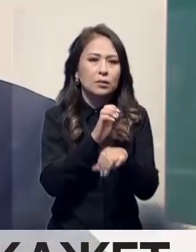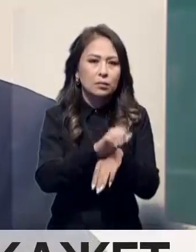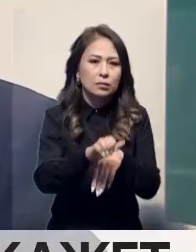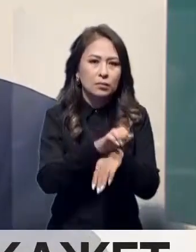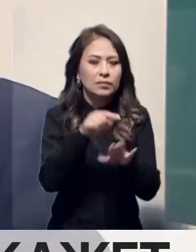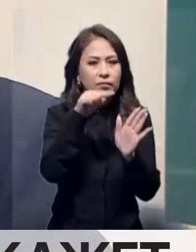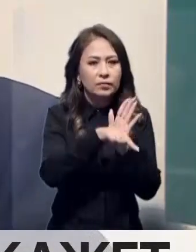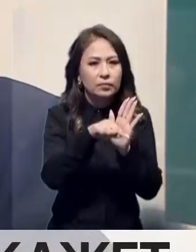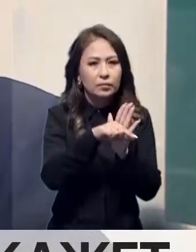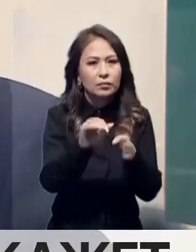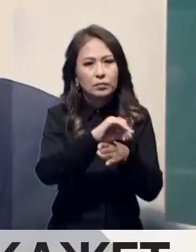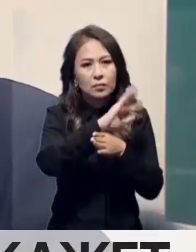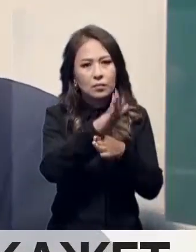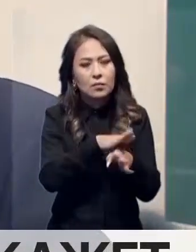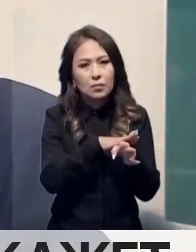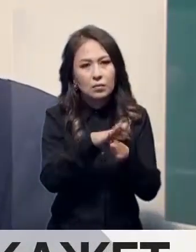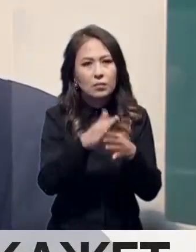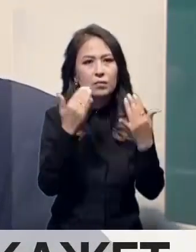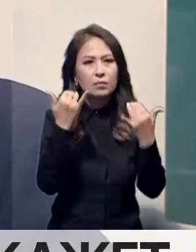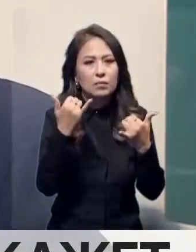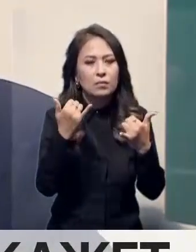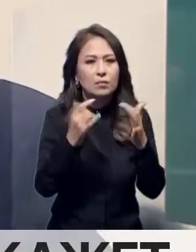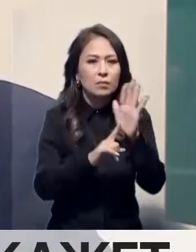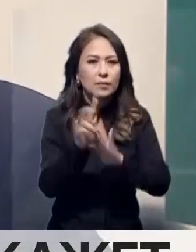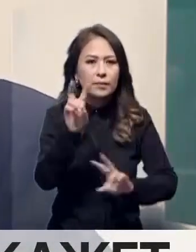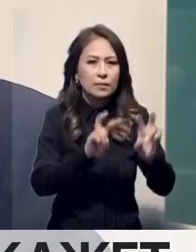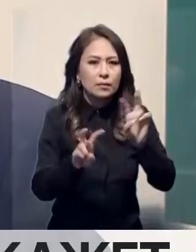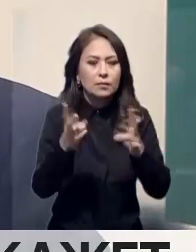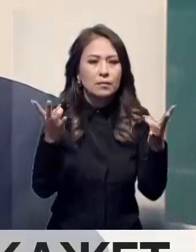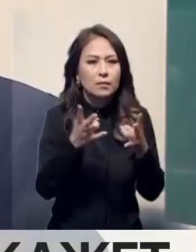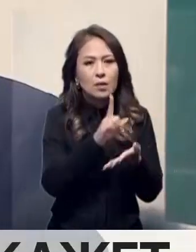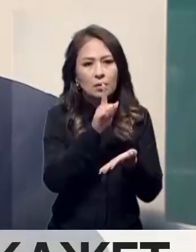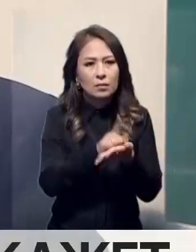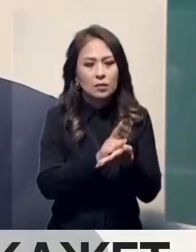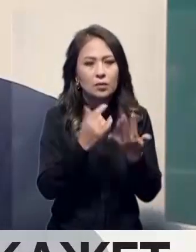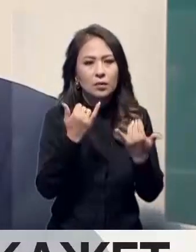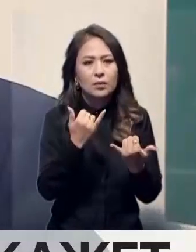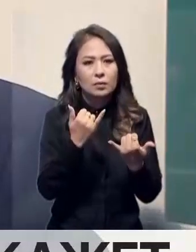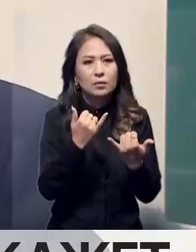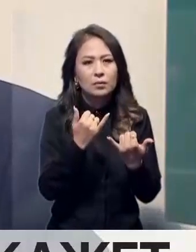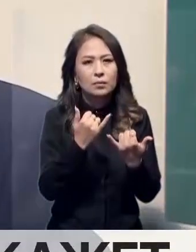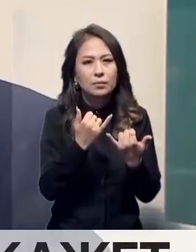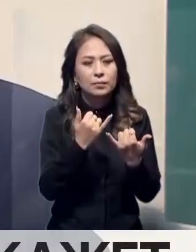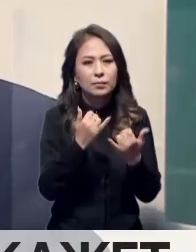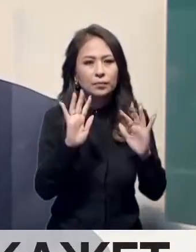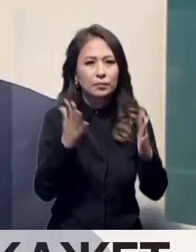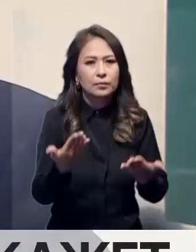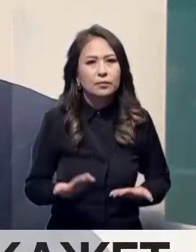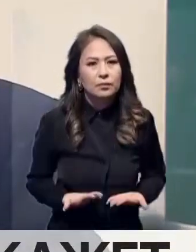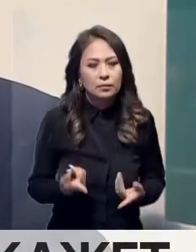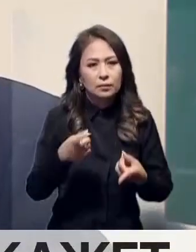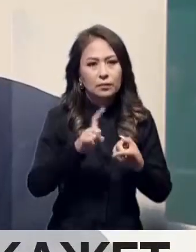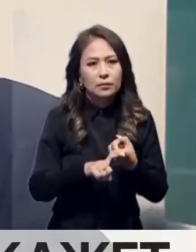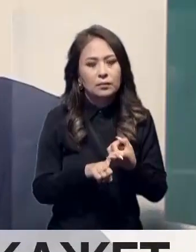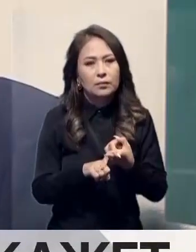ішкі нарықты толығымен қамтамасыз етіп, осындай жолдарды іздеуіміз керек. Оған әрине қазіргі жағдайға сай,